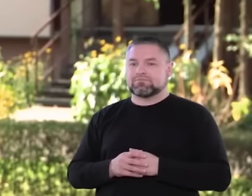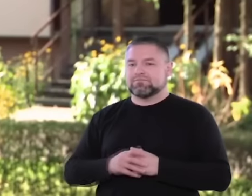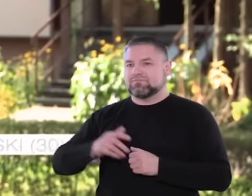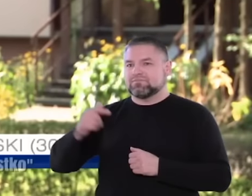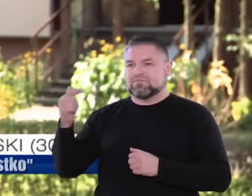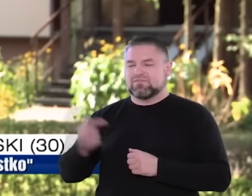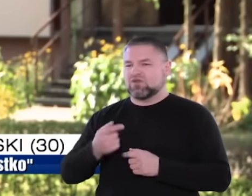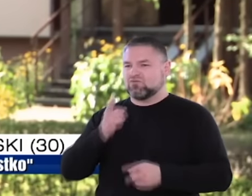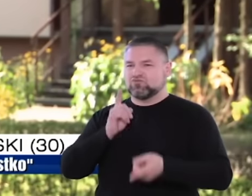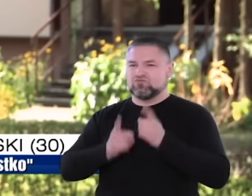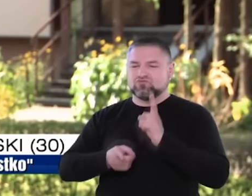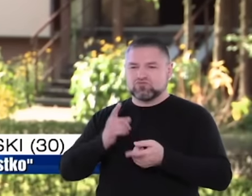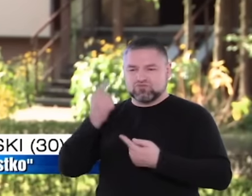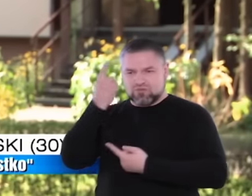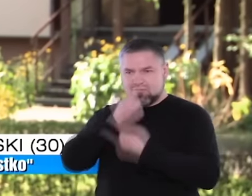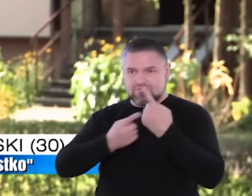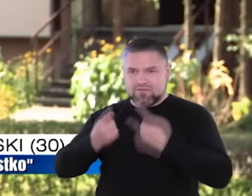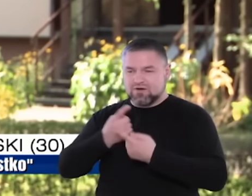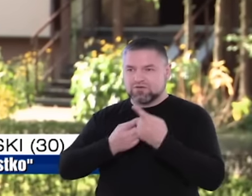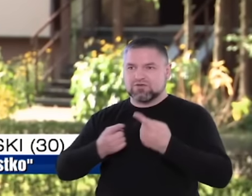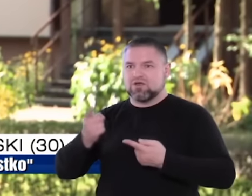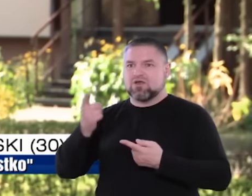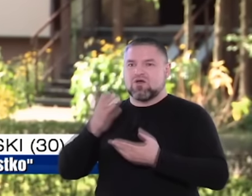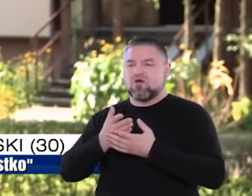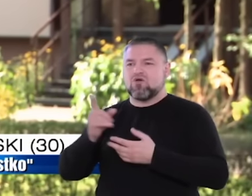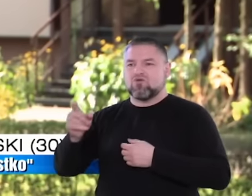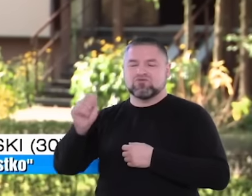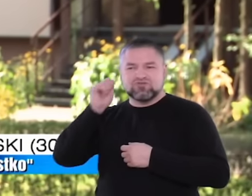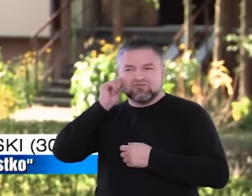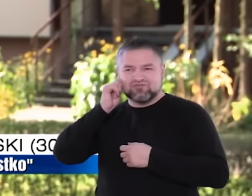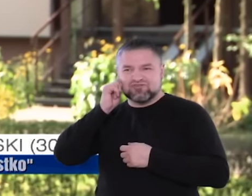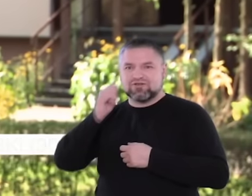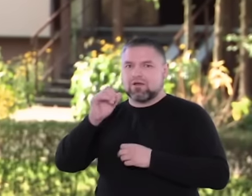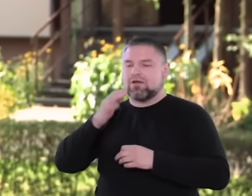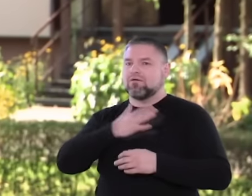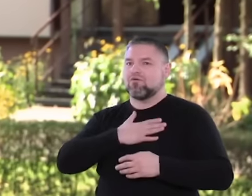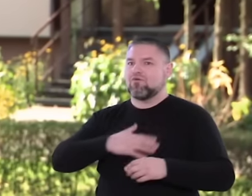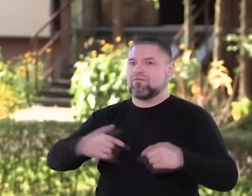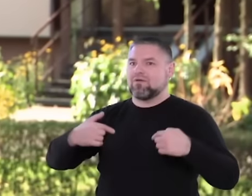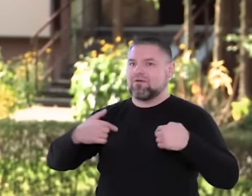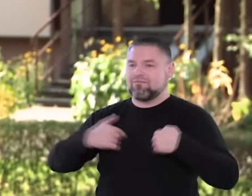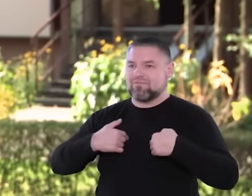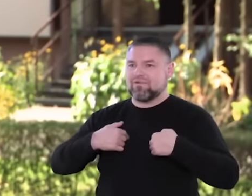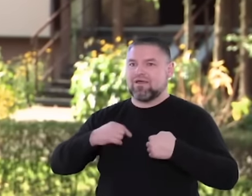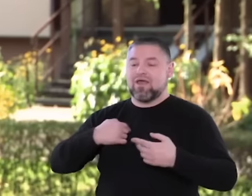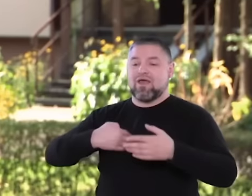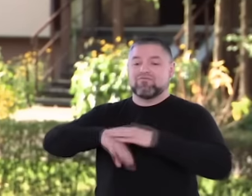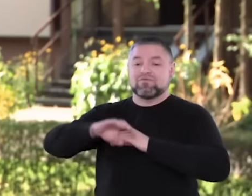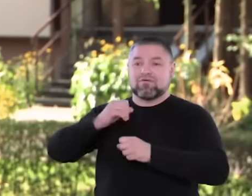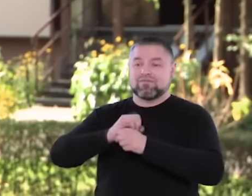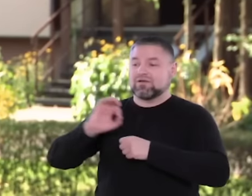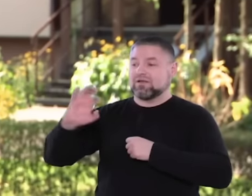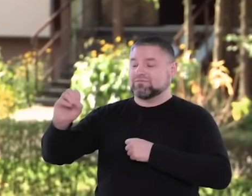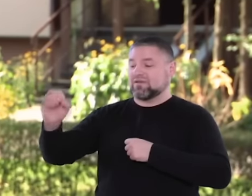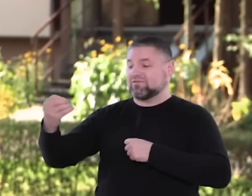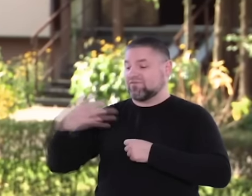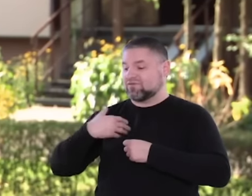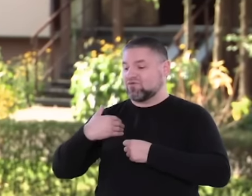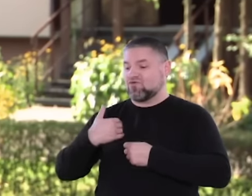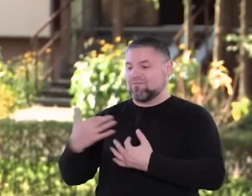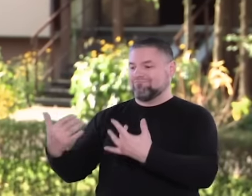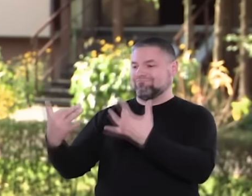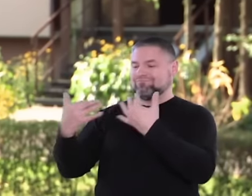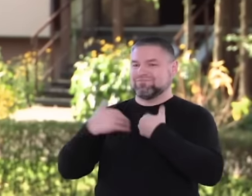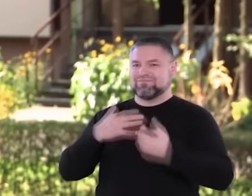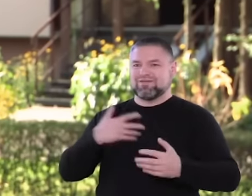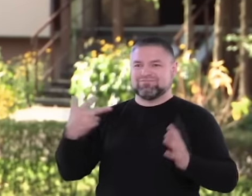Trzeba kuć żelazo, póki gorące. Anita już na maksa się we mnie wkręciła. Dzisiaj, jak wychodziłem z pracy, napisała mi SMS-a, że zrobiła mi już przelew.